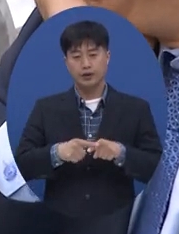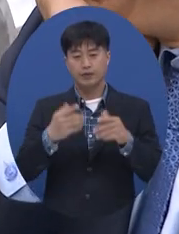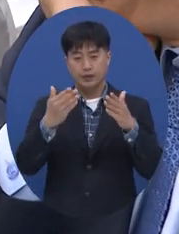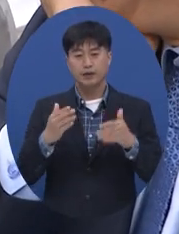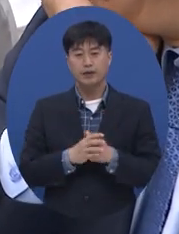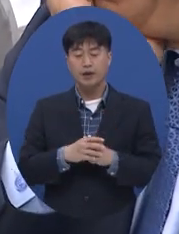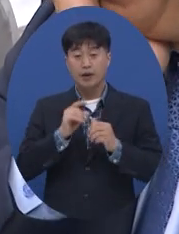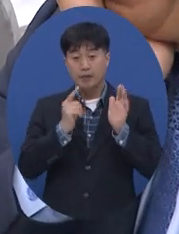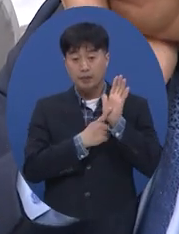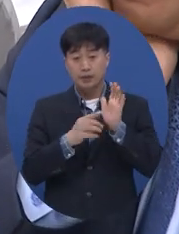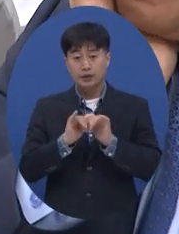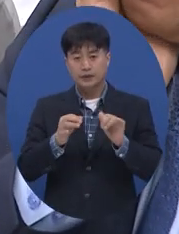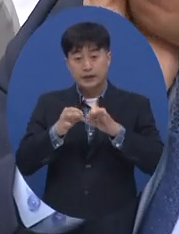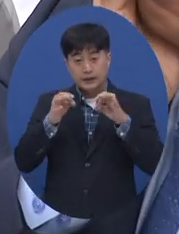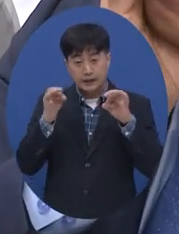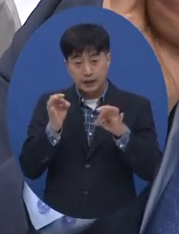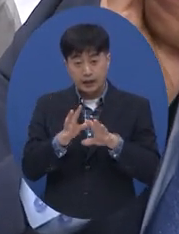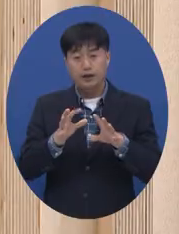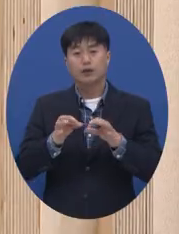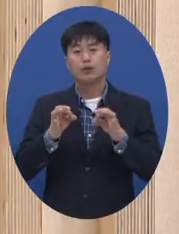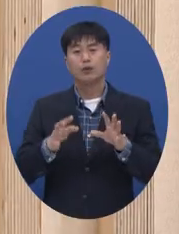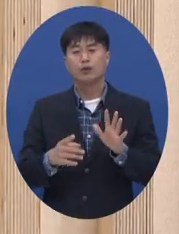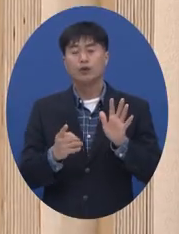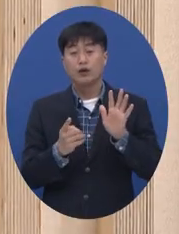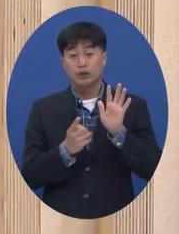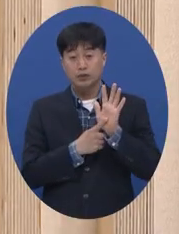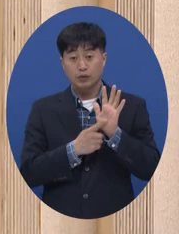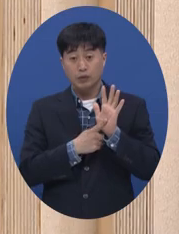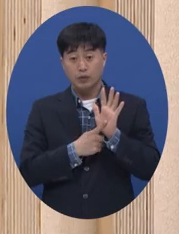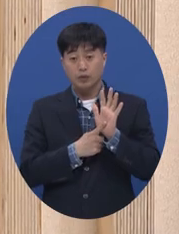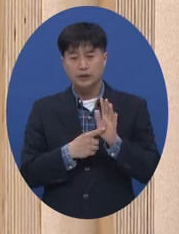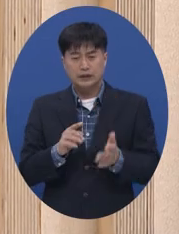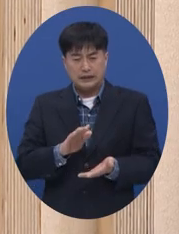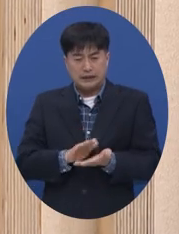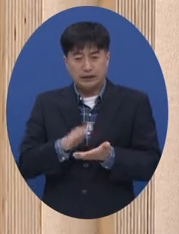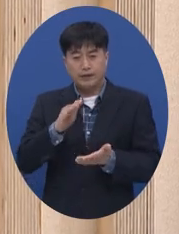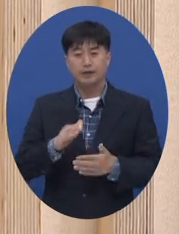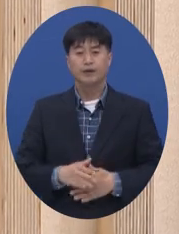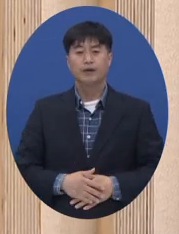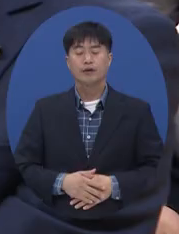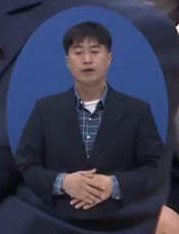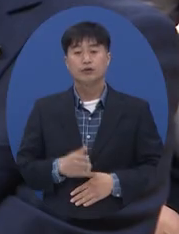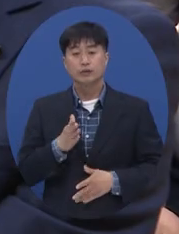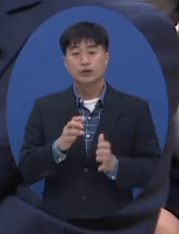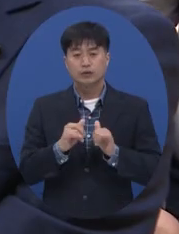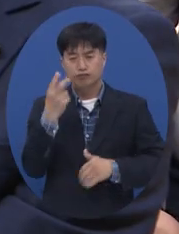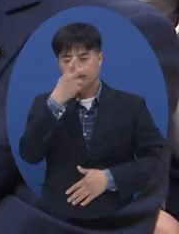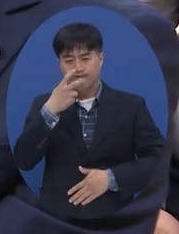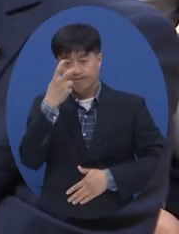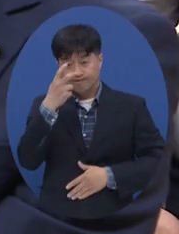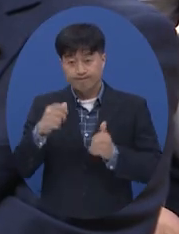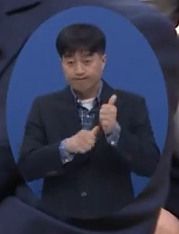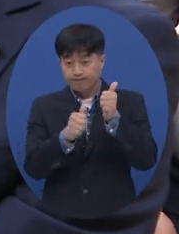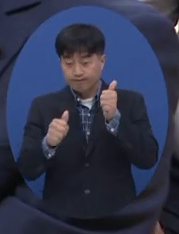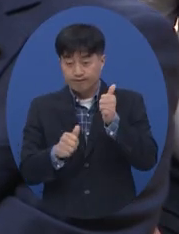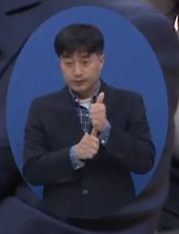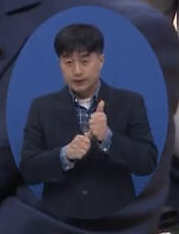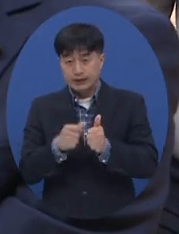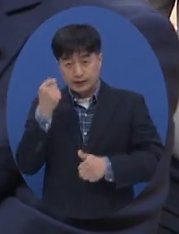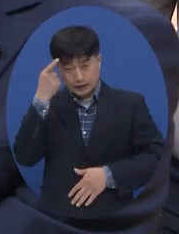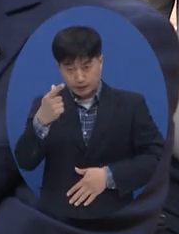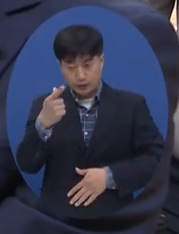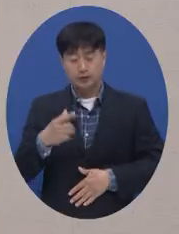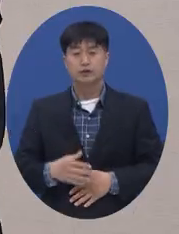발표자들은 짧은 시간 동안 각 시군 오수정 책을 팔기 위해 열과 사흘 다했고 전문가를 구성된 심사위원들은 날카로 질문을